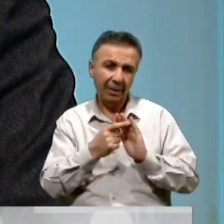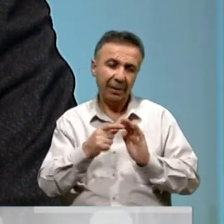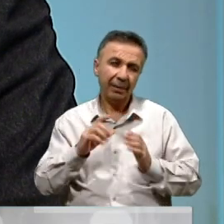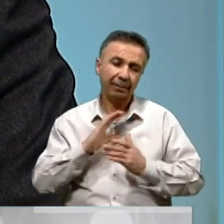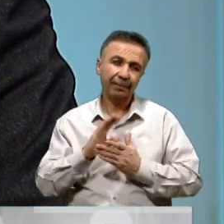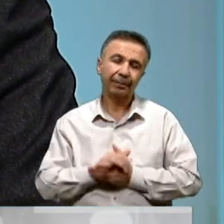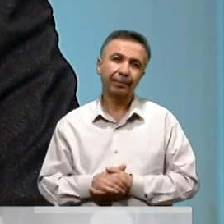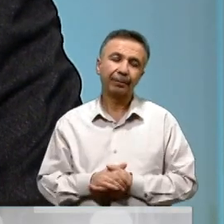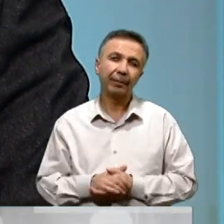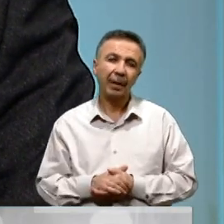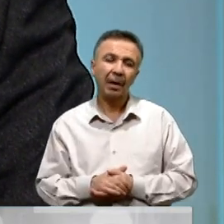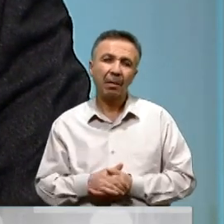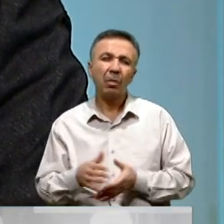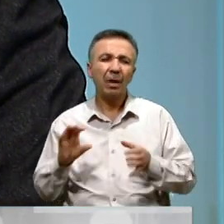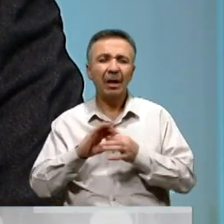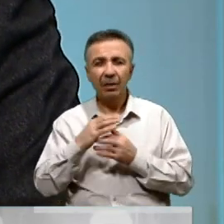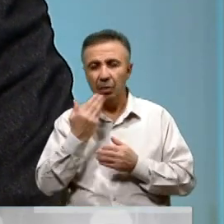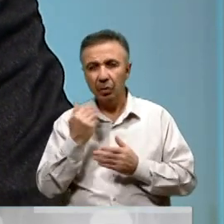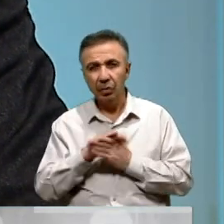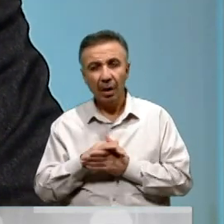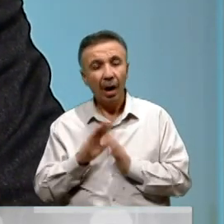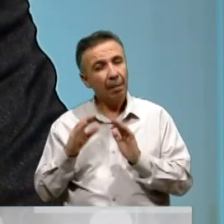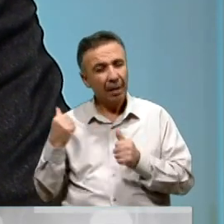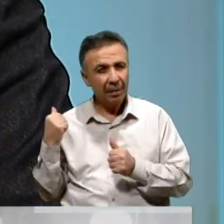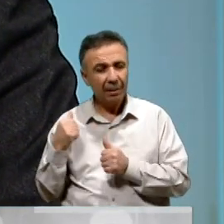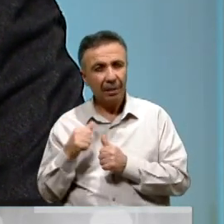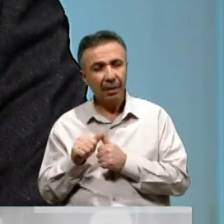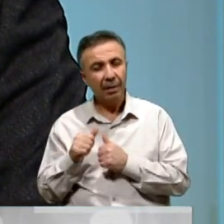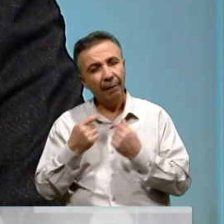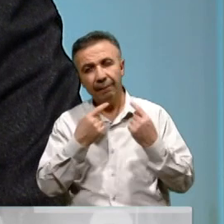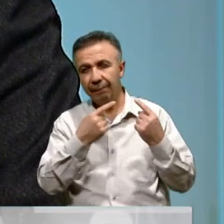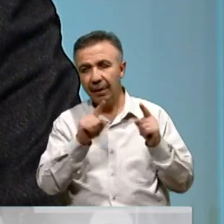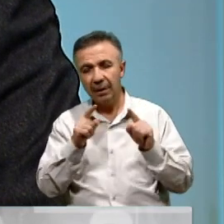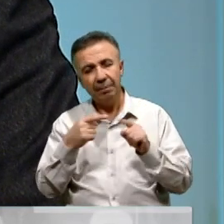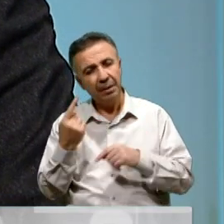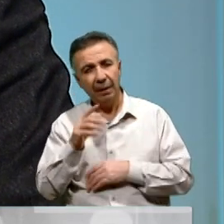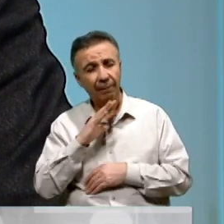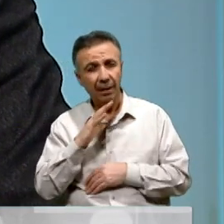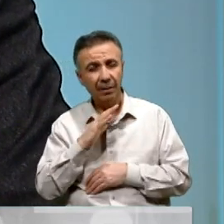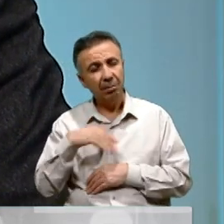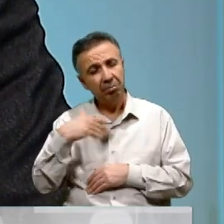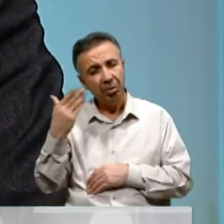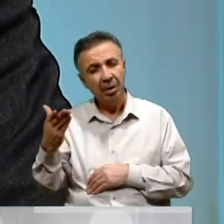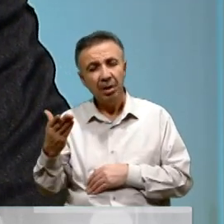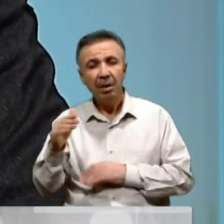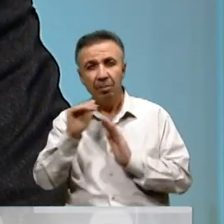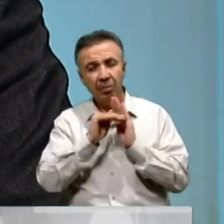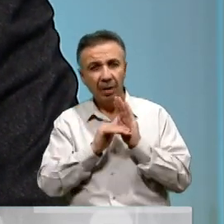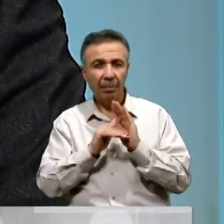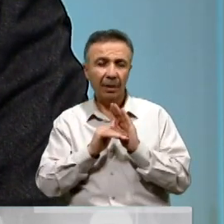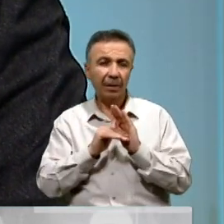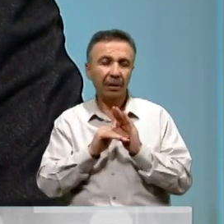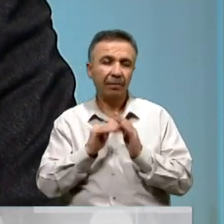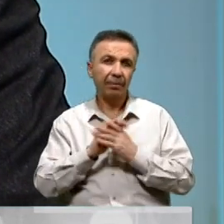Bahsettiğiniz durumla bir alakası yoktur. Ama yine de bir bakalım farklı bir durum varsa ileriki programlarda veya bu İnşallah.